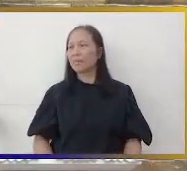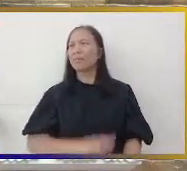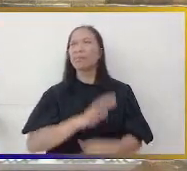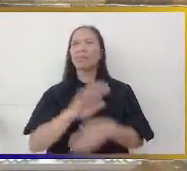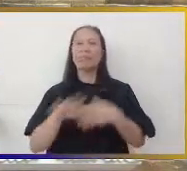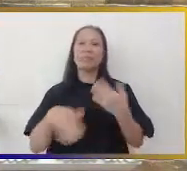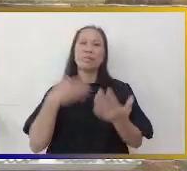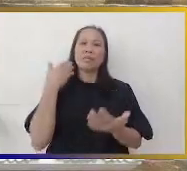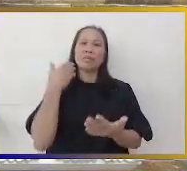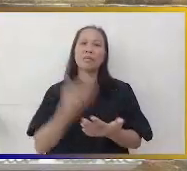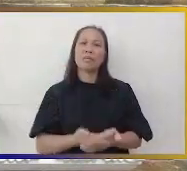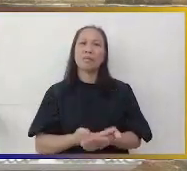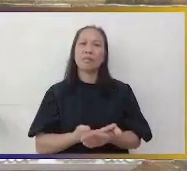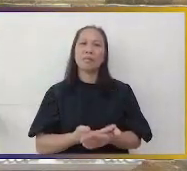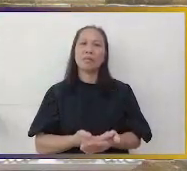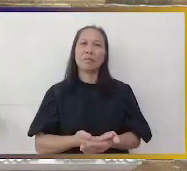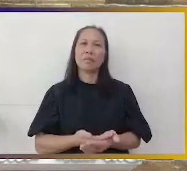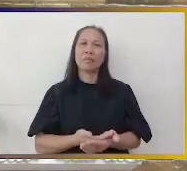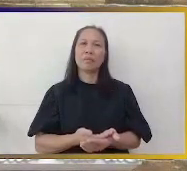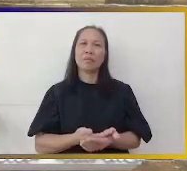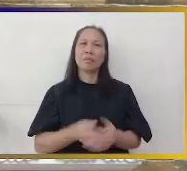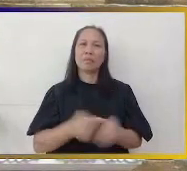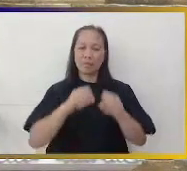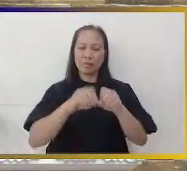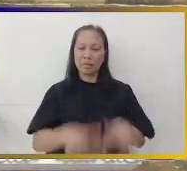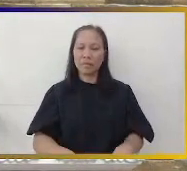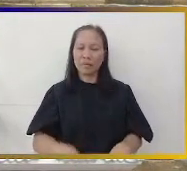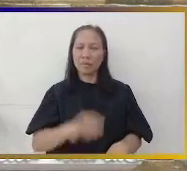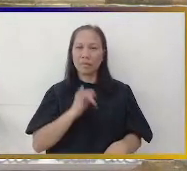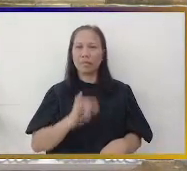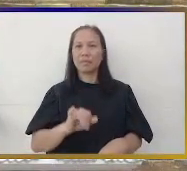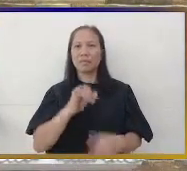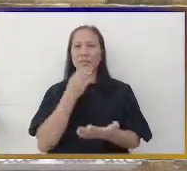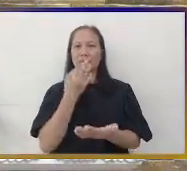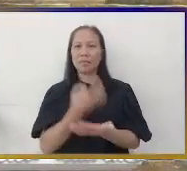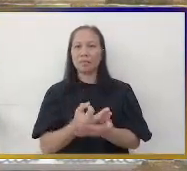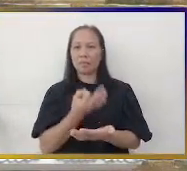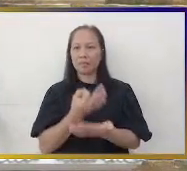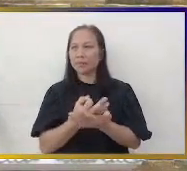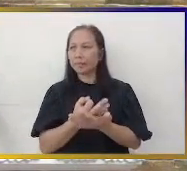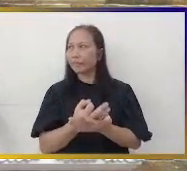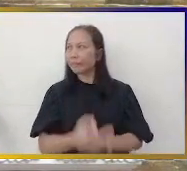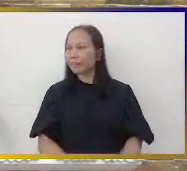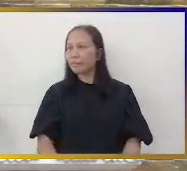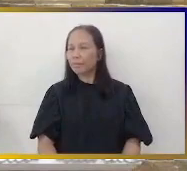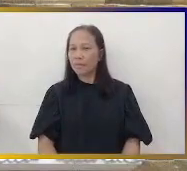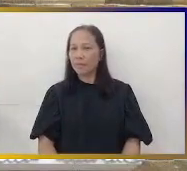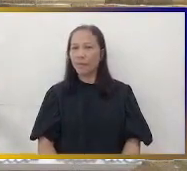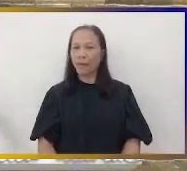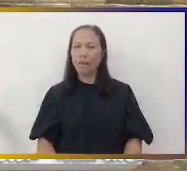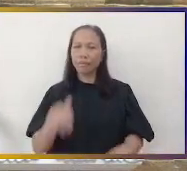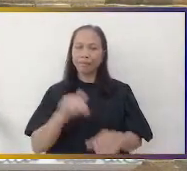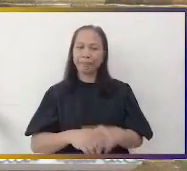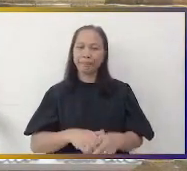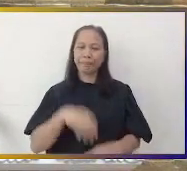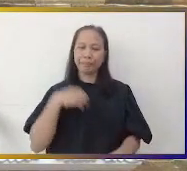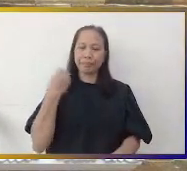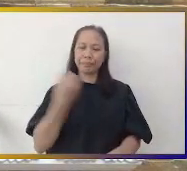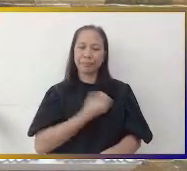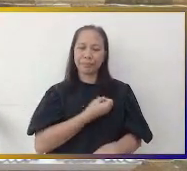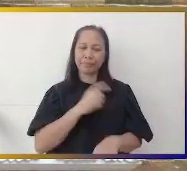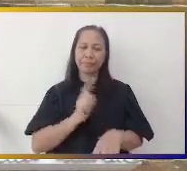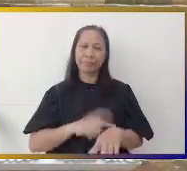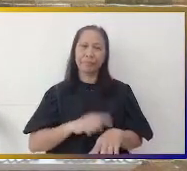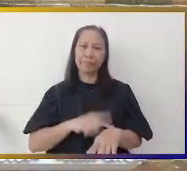nagbabagsak sa pera you see kaya Makikita natin mga kapatid sa panahon natin ngayon the illustration is